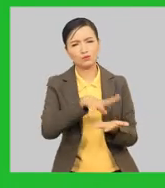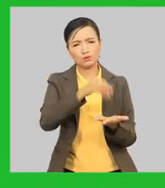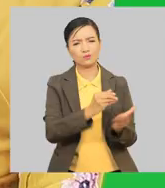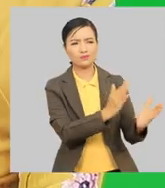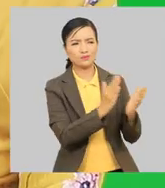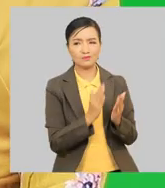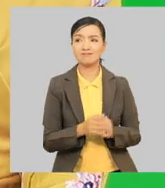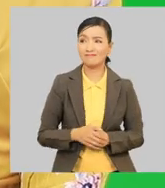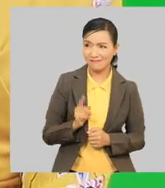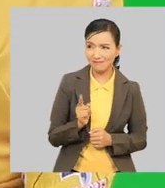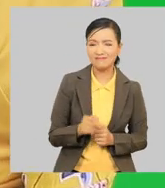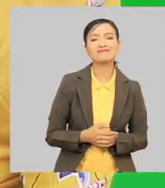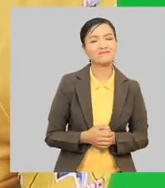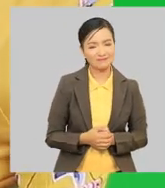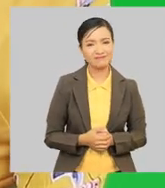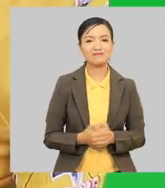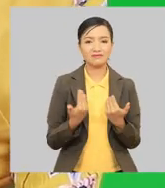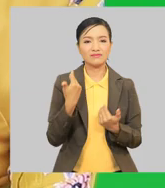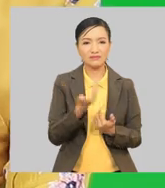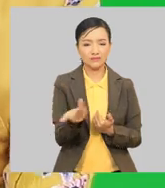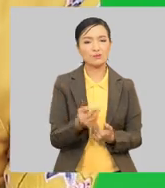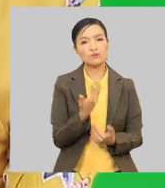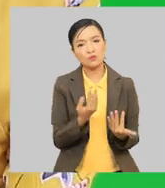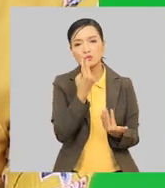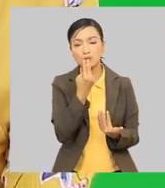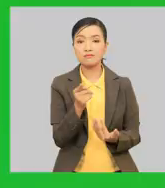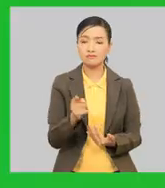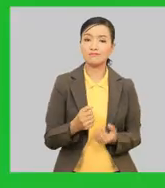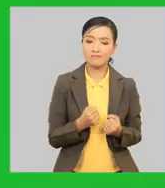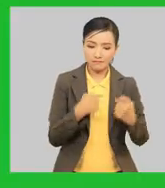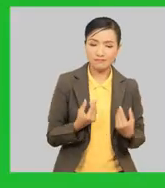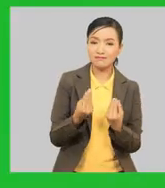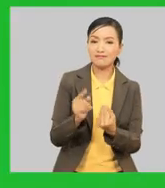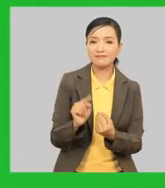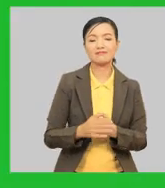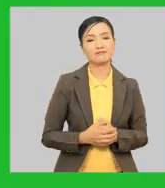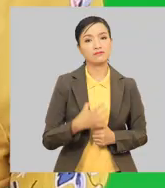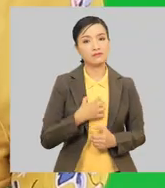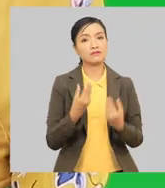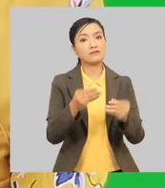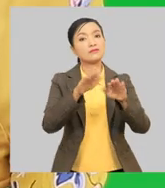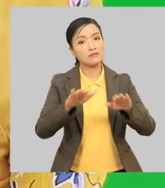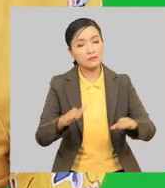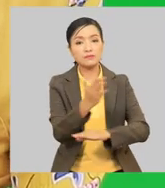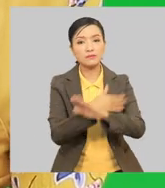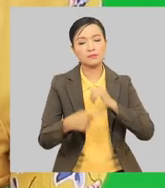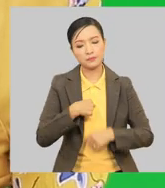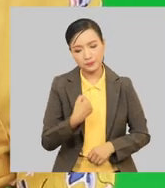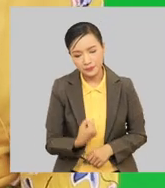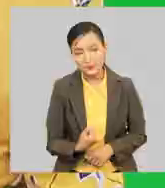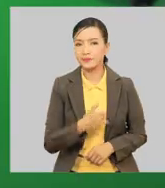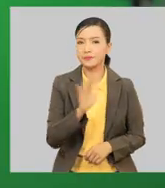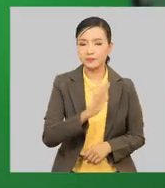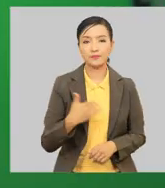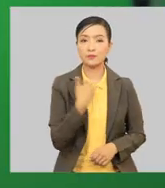เหมือนชมพู ่จริงเหรอคะ ถ้าตอนนี้ทุกคนกำลังรอชมอยู่ชมพู่อยากจะบอกหรือให้กำลังใจอะไร อยากจะให้น้